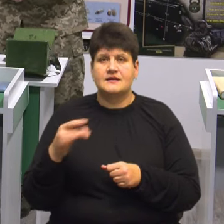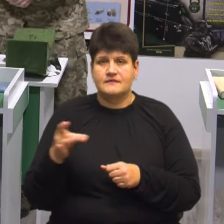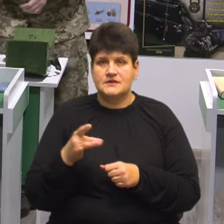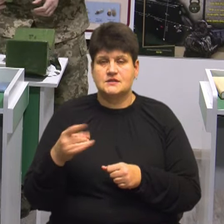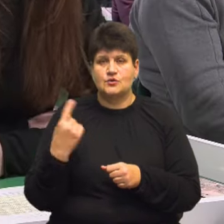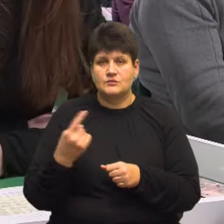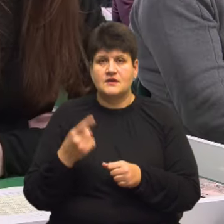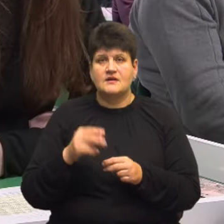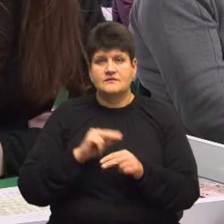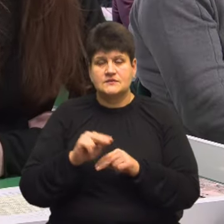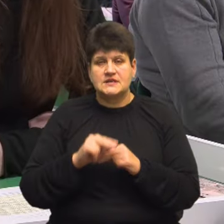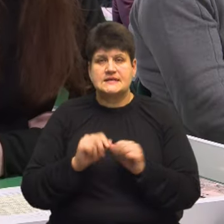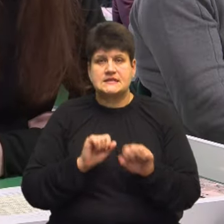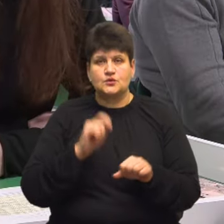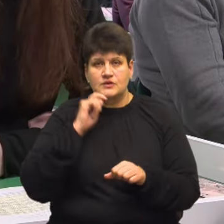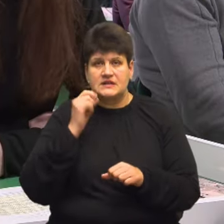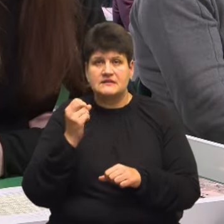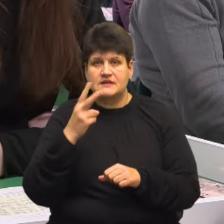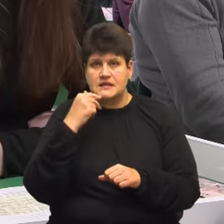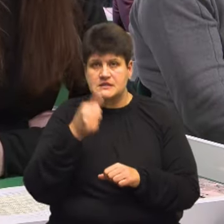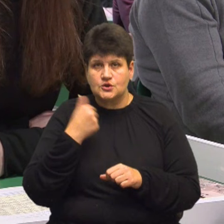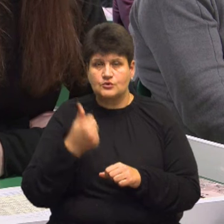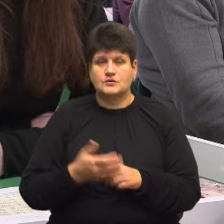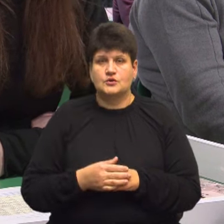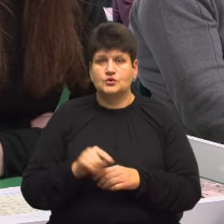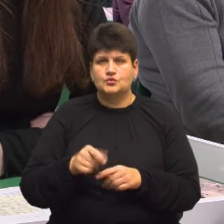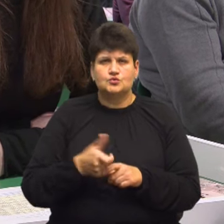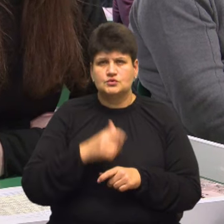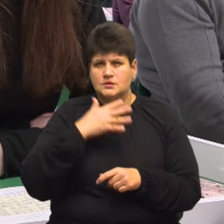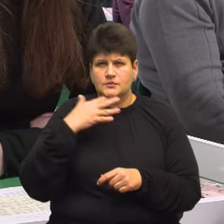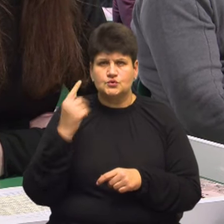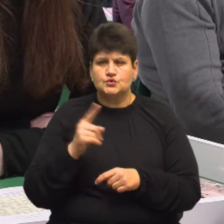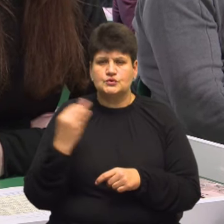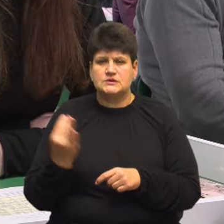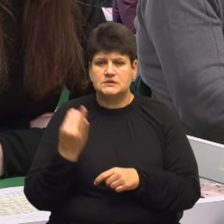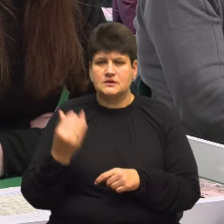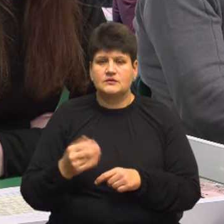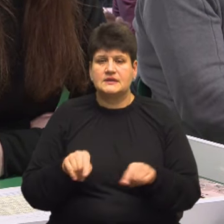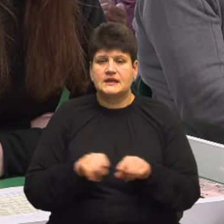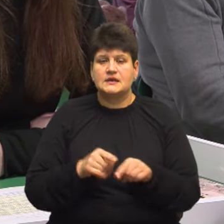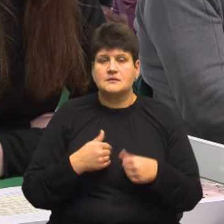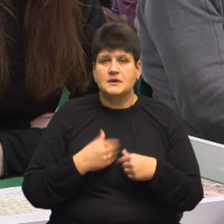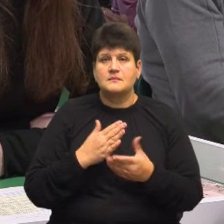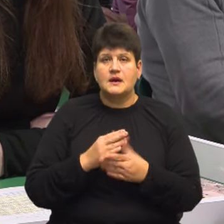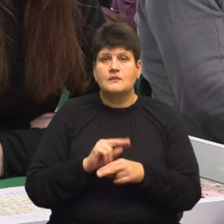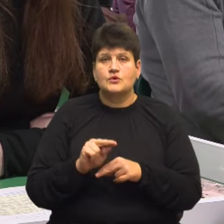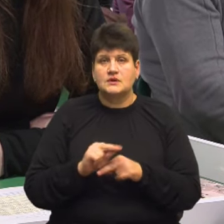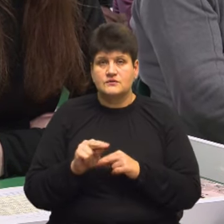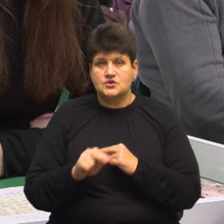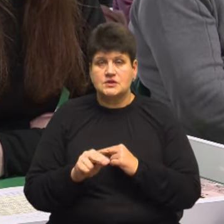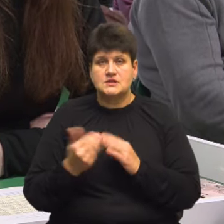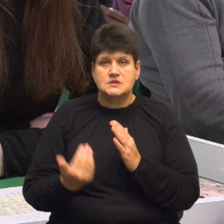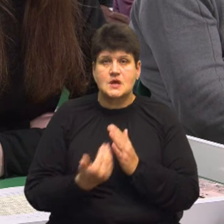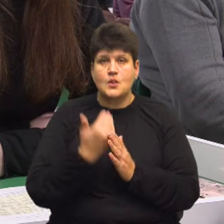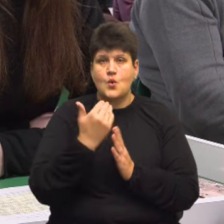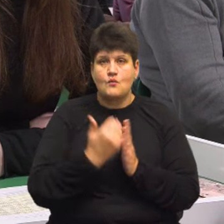України 12 років. Про курси жінка розповідає. Тут дуже багато чого цікавого, так як ми маємо навчати і за новою